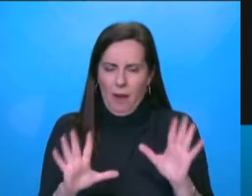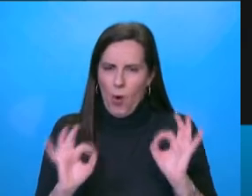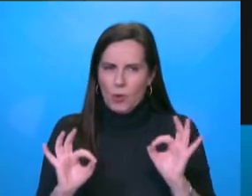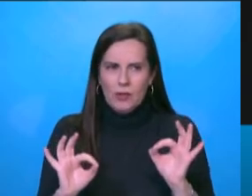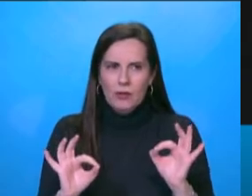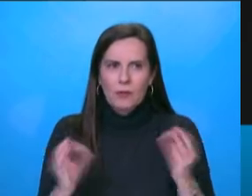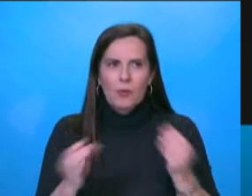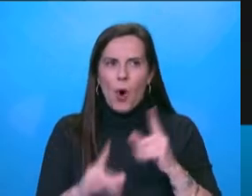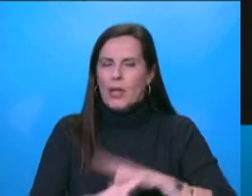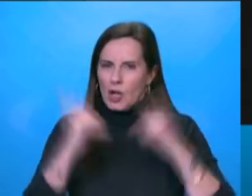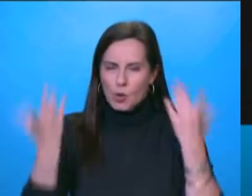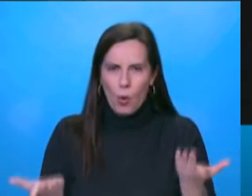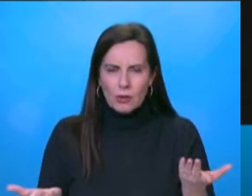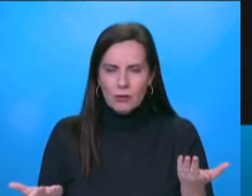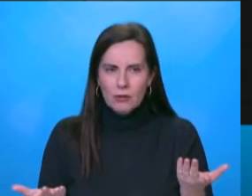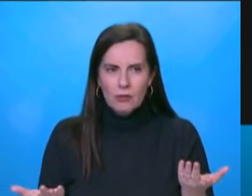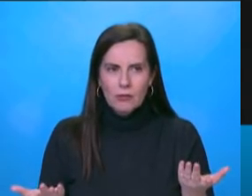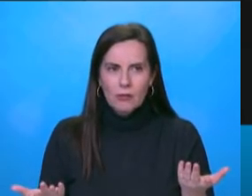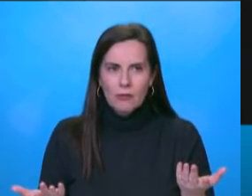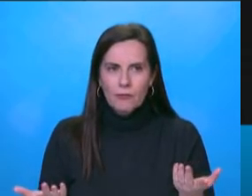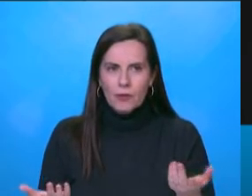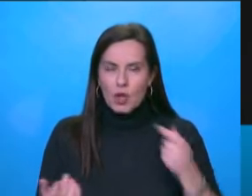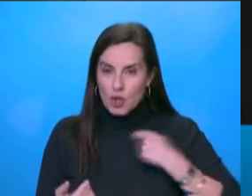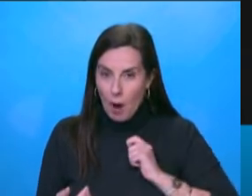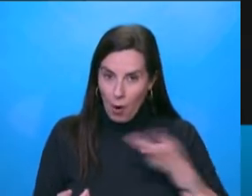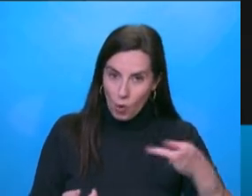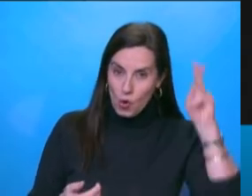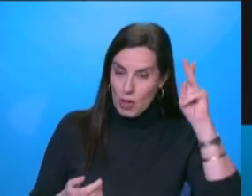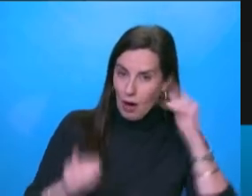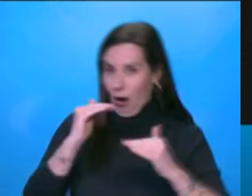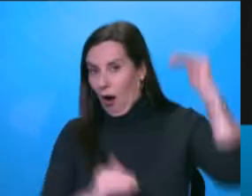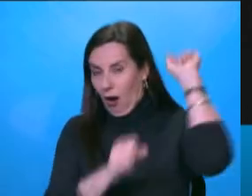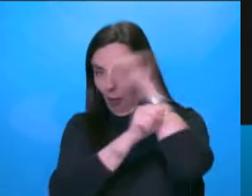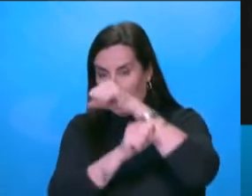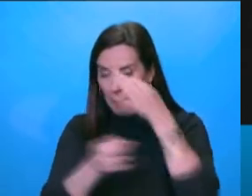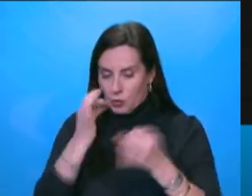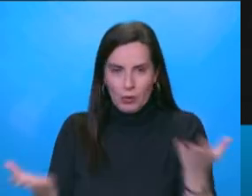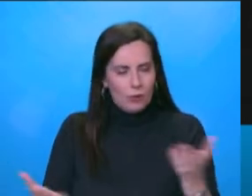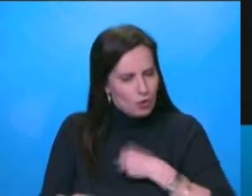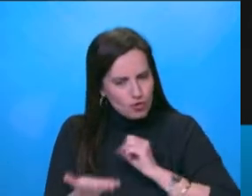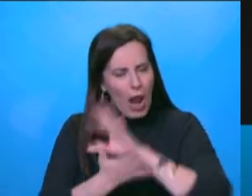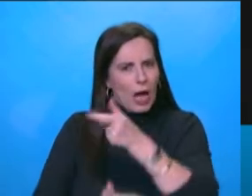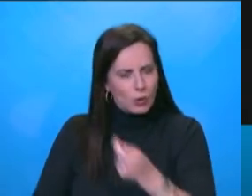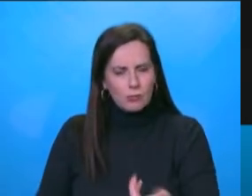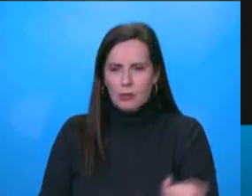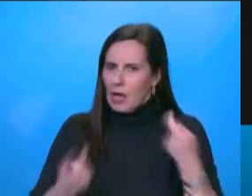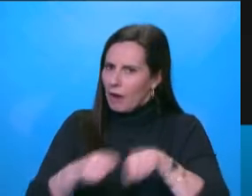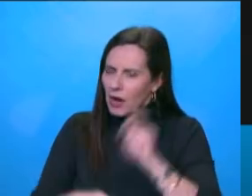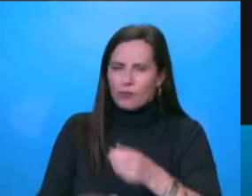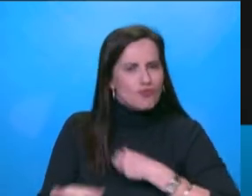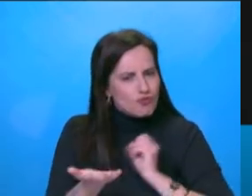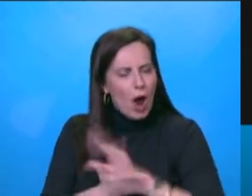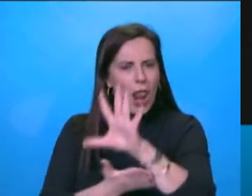בצעד הזוי ששבק הוא מעל הבית משפט. אז תעת, שלחנו אס-אמסים לחברי כנסת, שלחנו